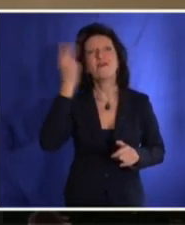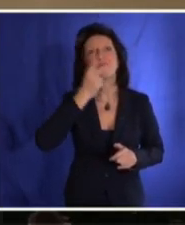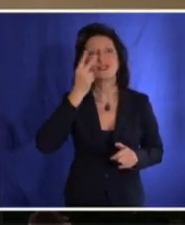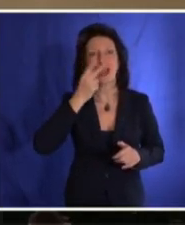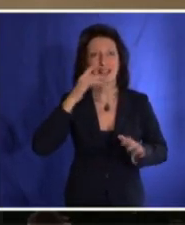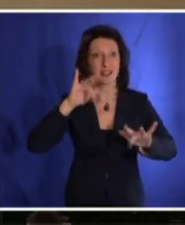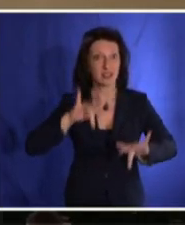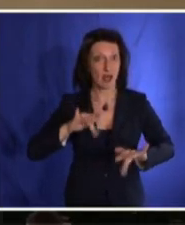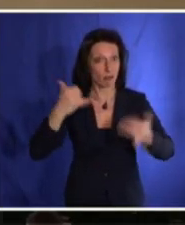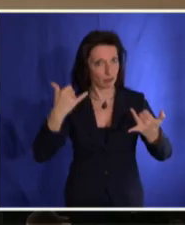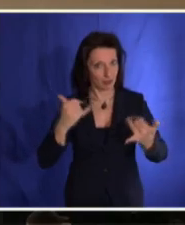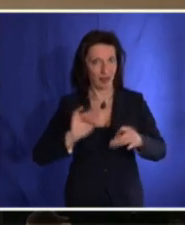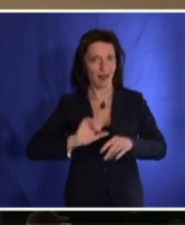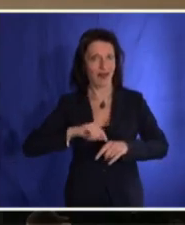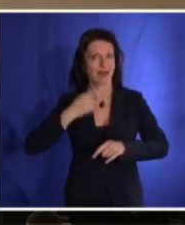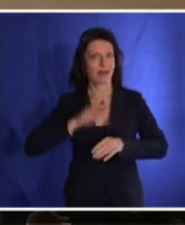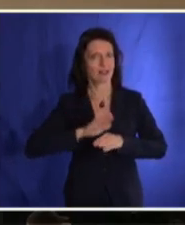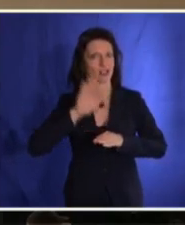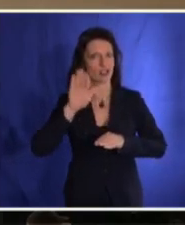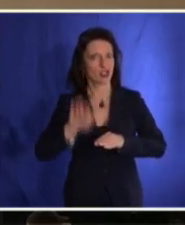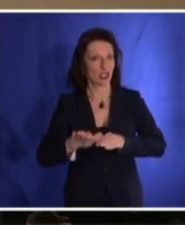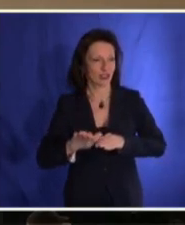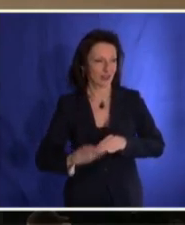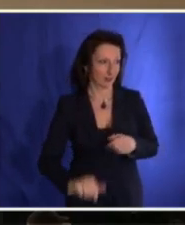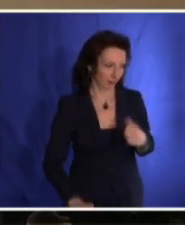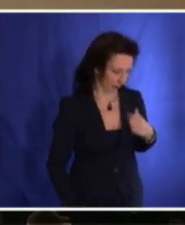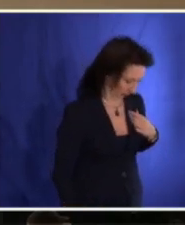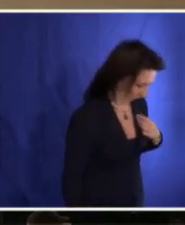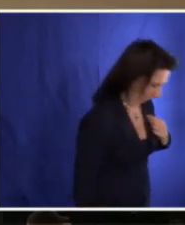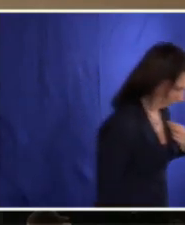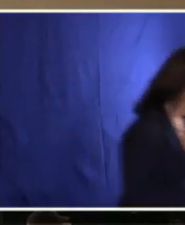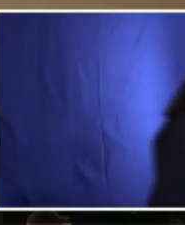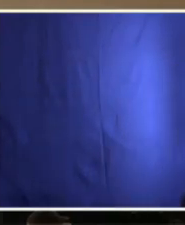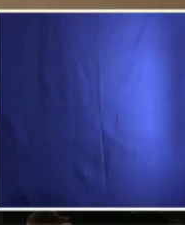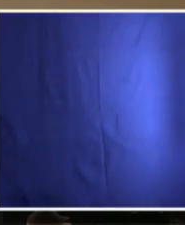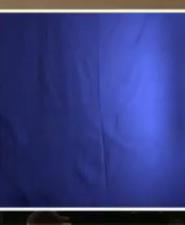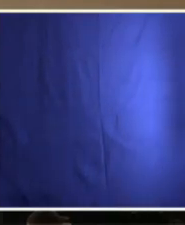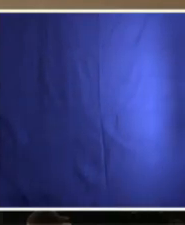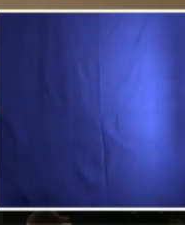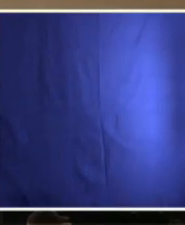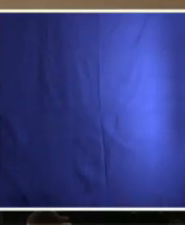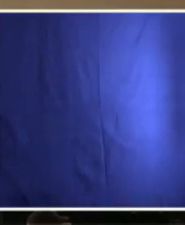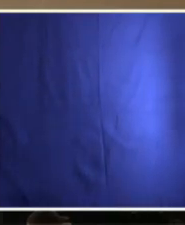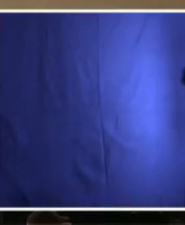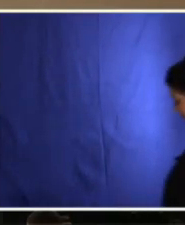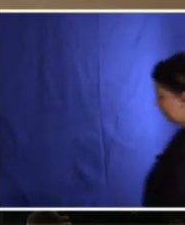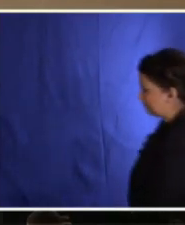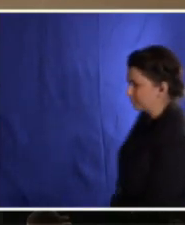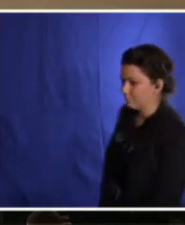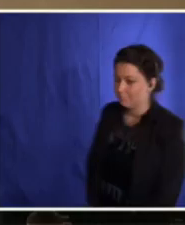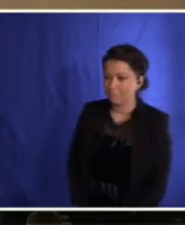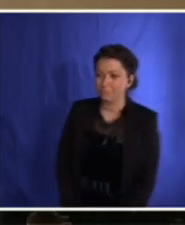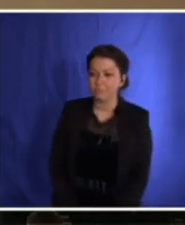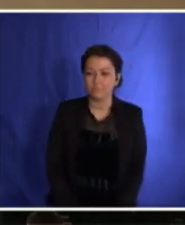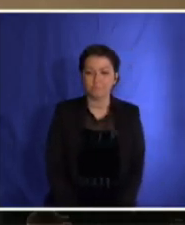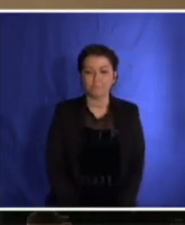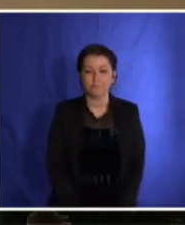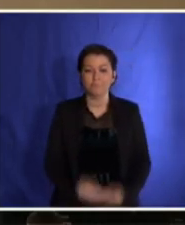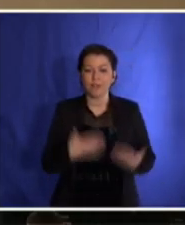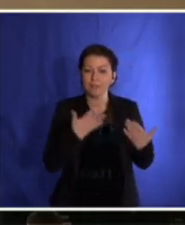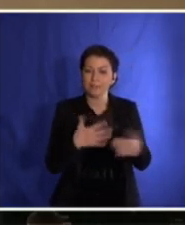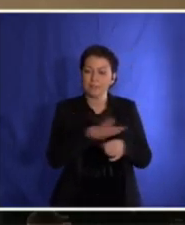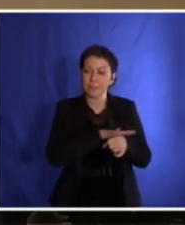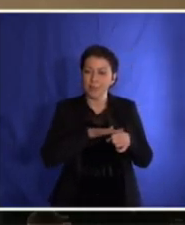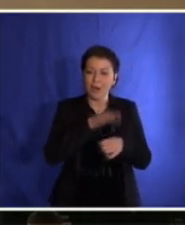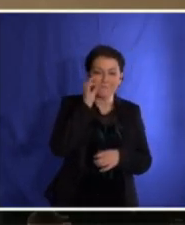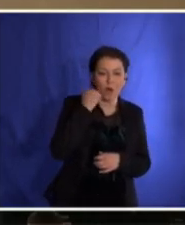die nächste Etappe. Denn genau diese Kategorie von Frauen und Männern, die gibt es nach wie vor. Und wenn ich da in den Saal schaue, da sitzen